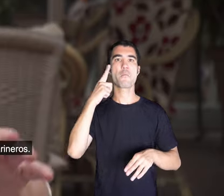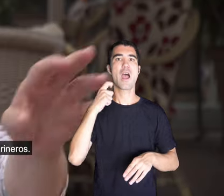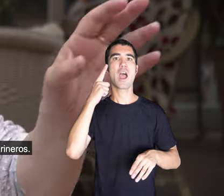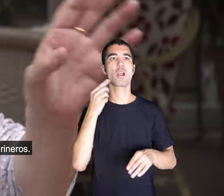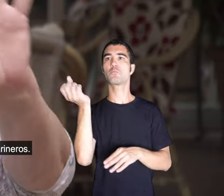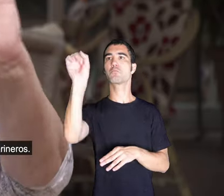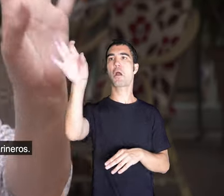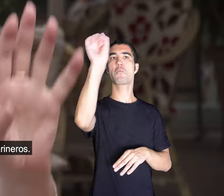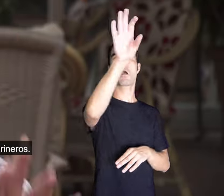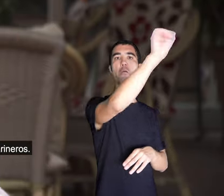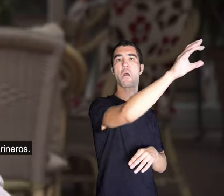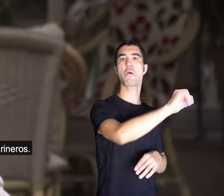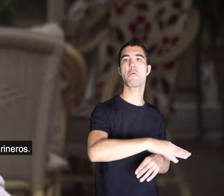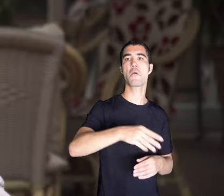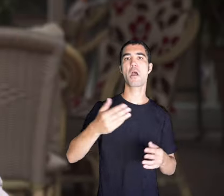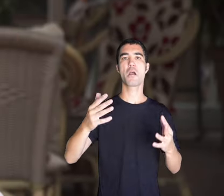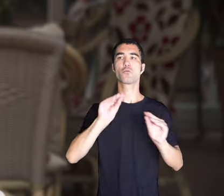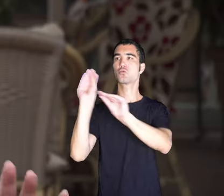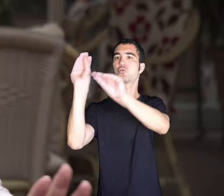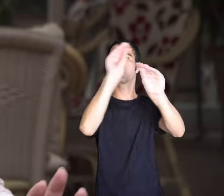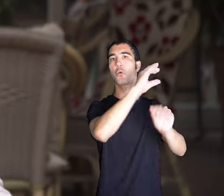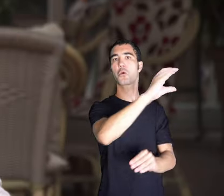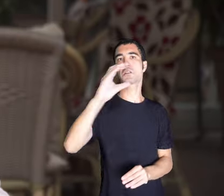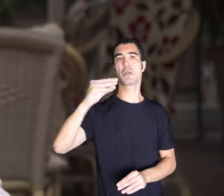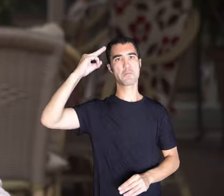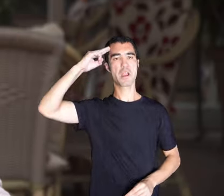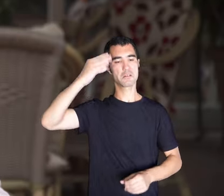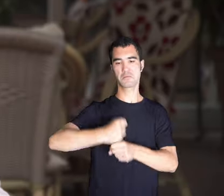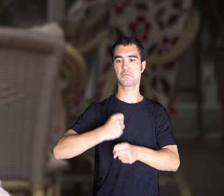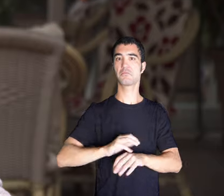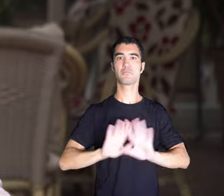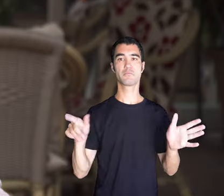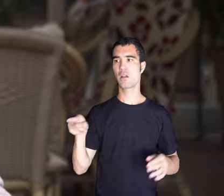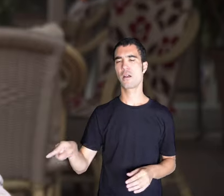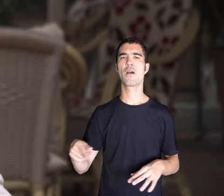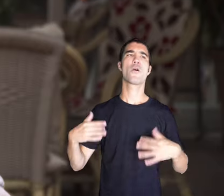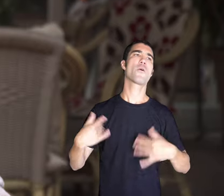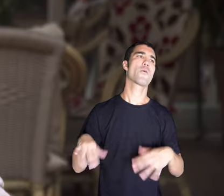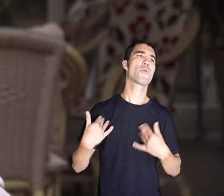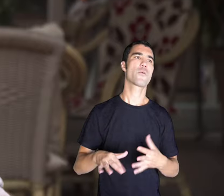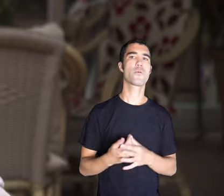marineros, bueno, ya está. Pero también se tiene que decir que, bueno, ella es un ser